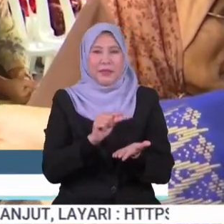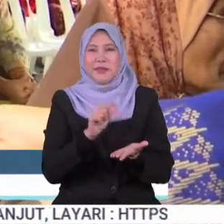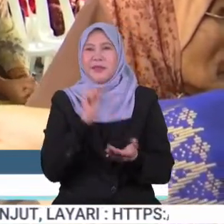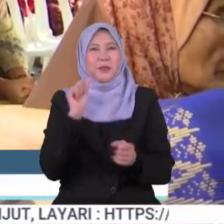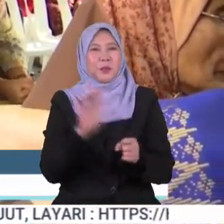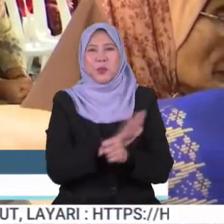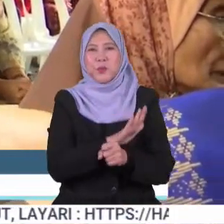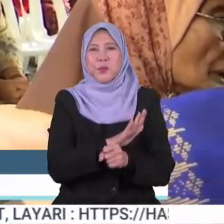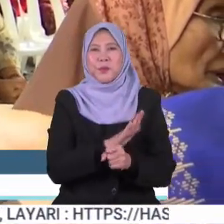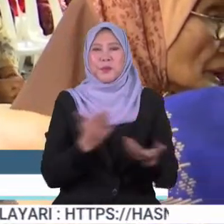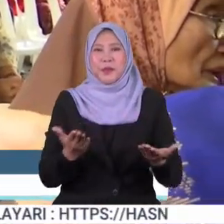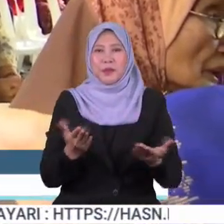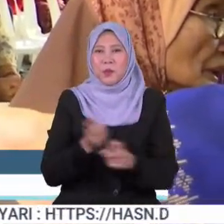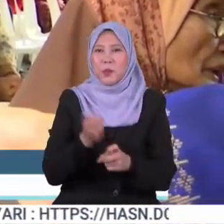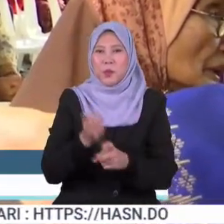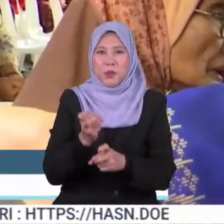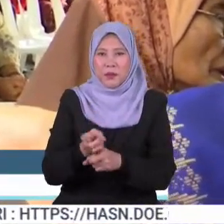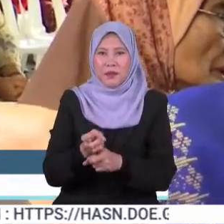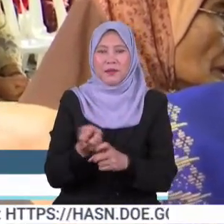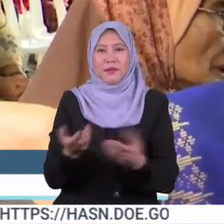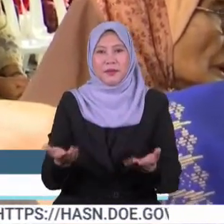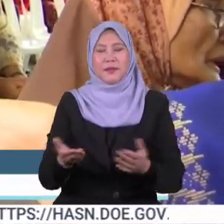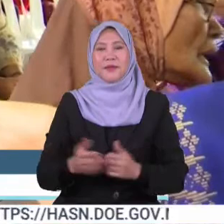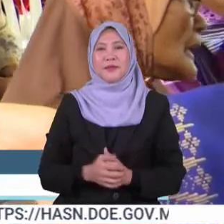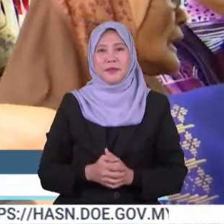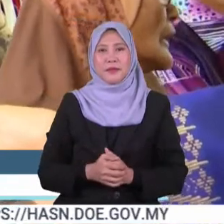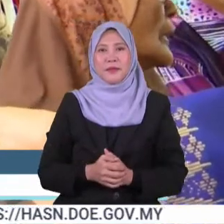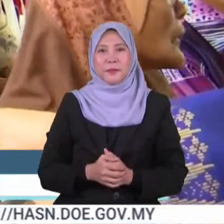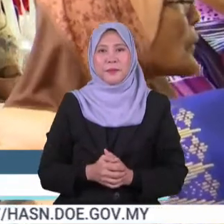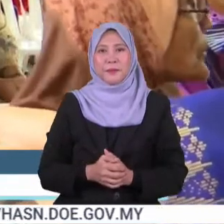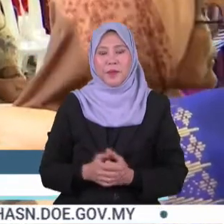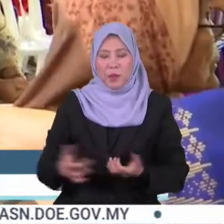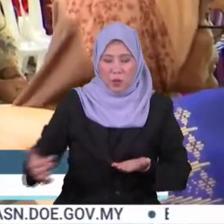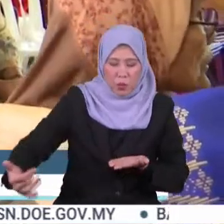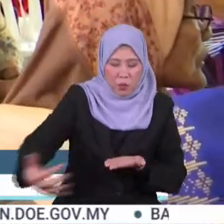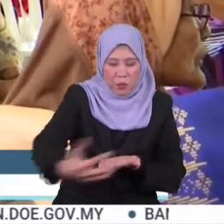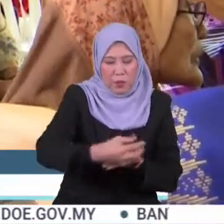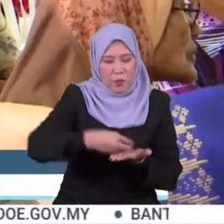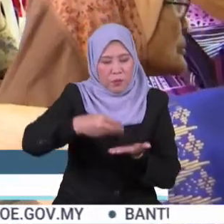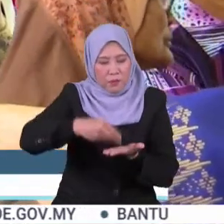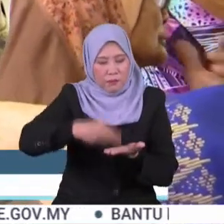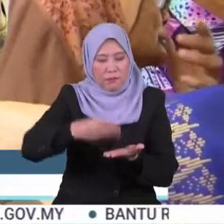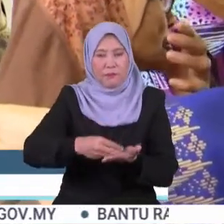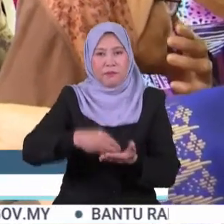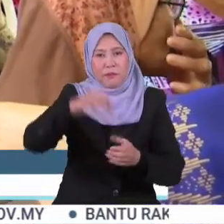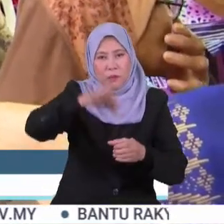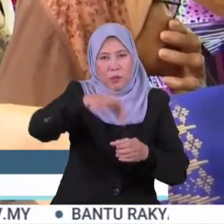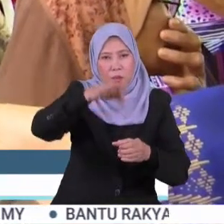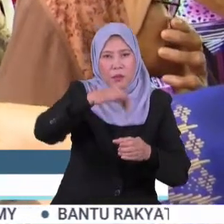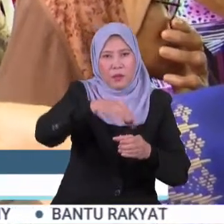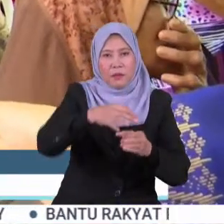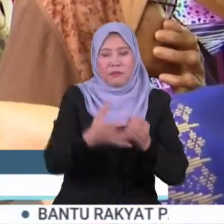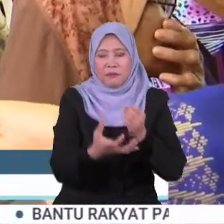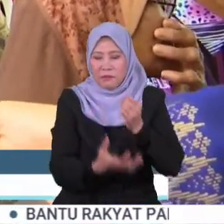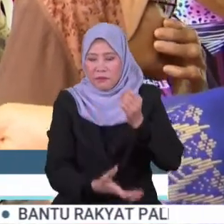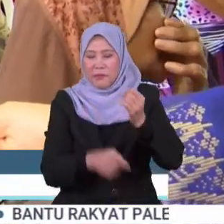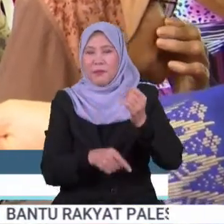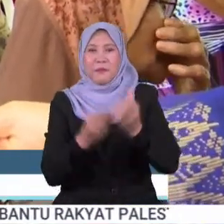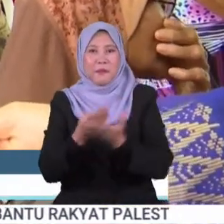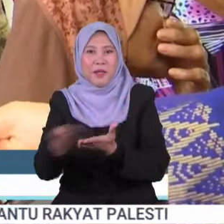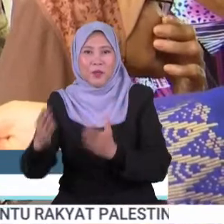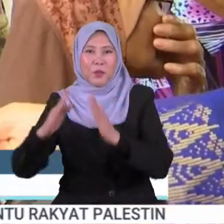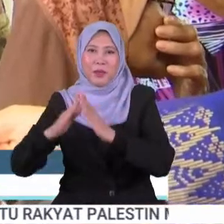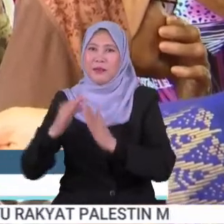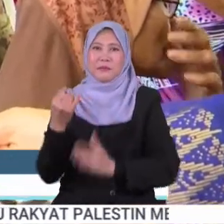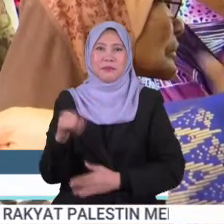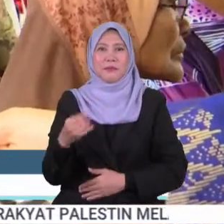kan. Jadi susahlah kalau nak apa nak kumpul duit nak menabung apa nak buat rumah eh.